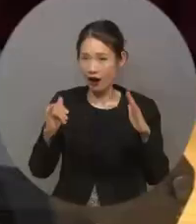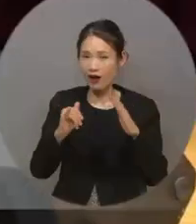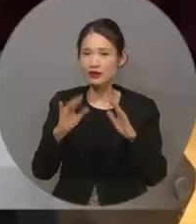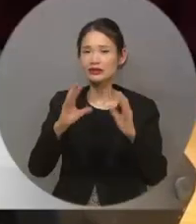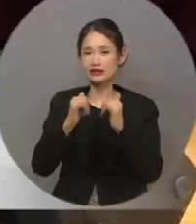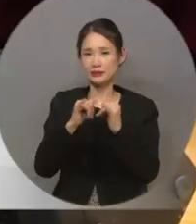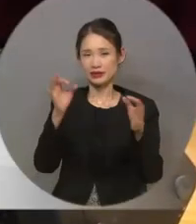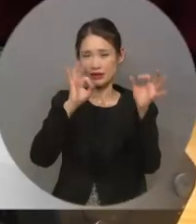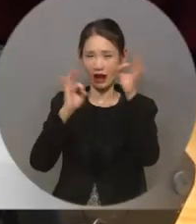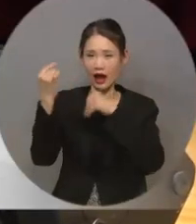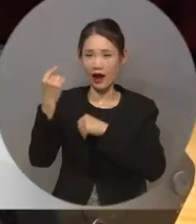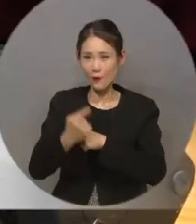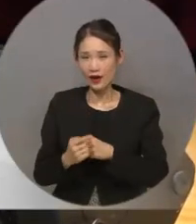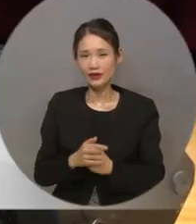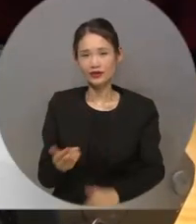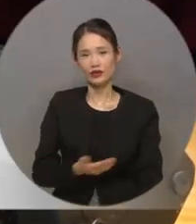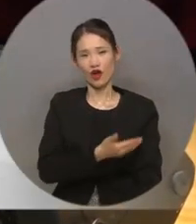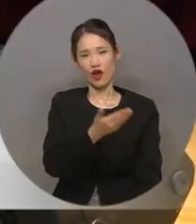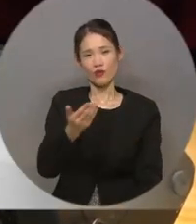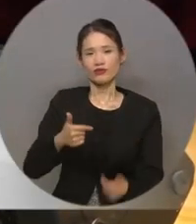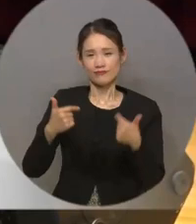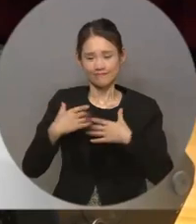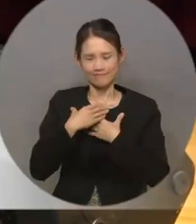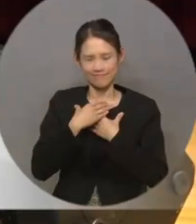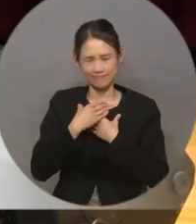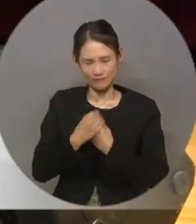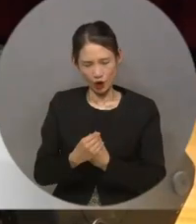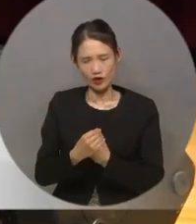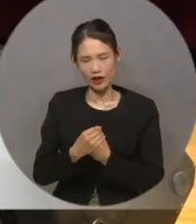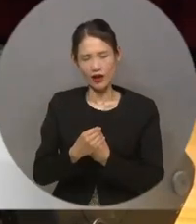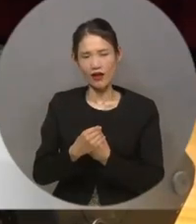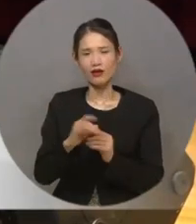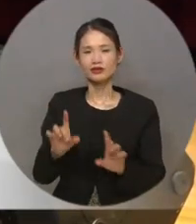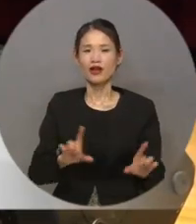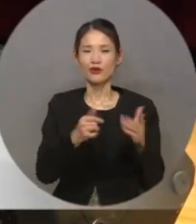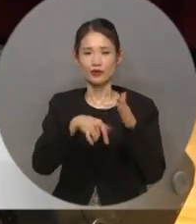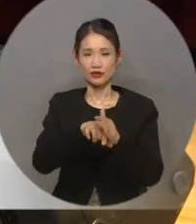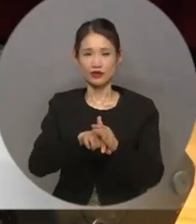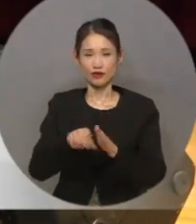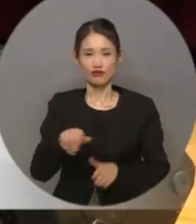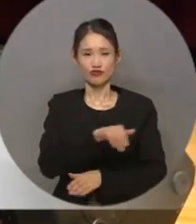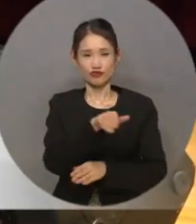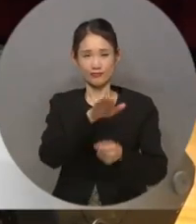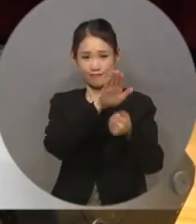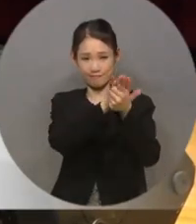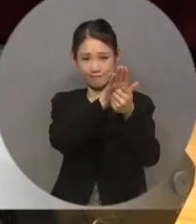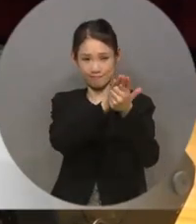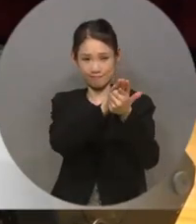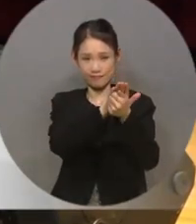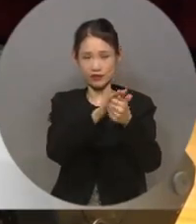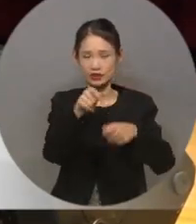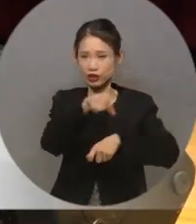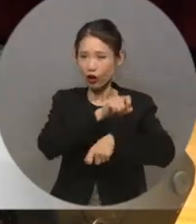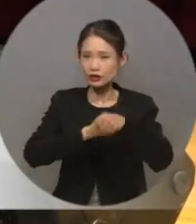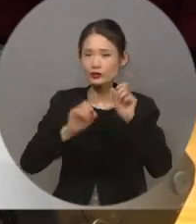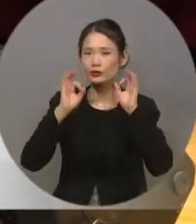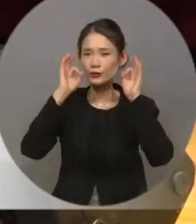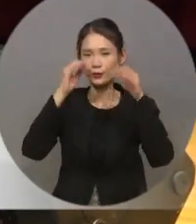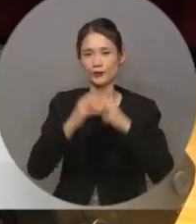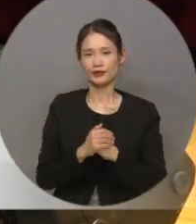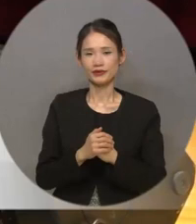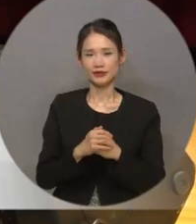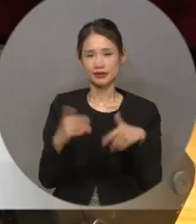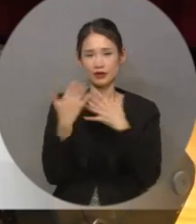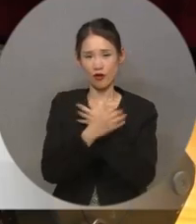모였습니다. 여러분들이 항상 편안하게 살 수 있도록 우리 시에서 적극적으로 노력하겠습니다. 하여튼